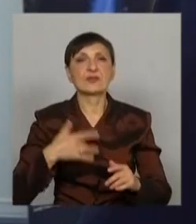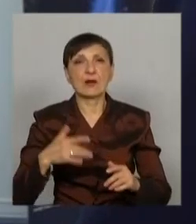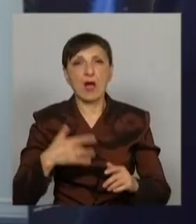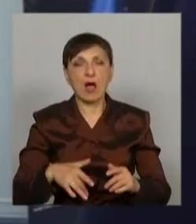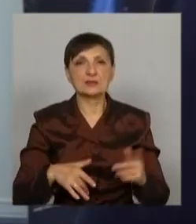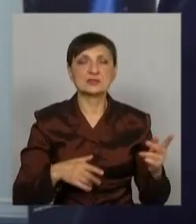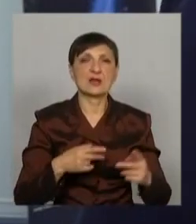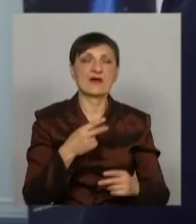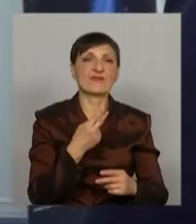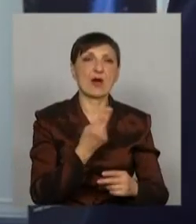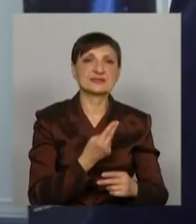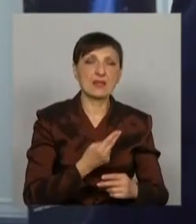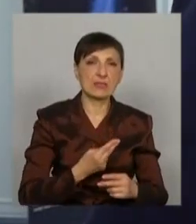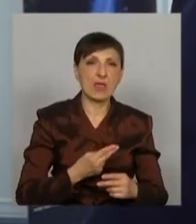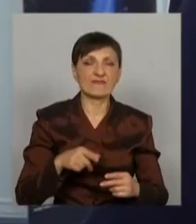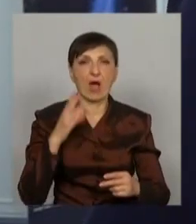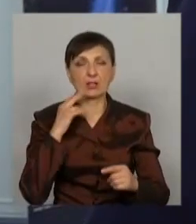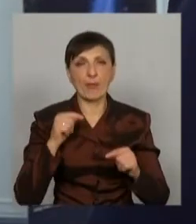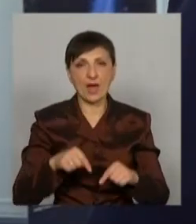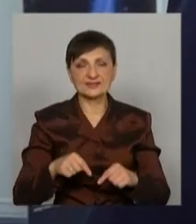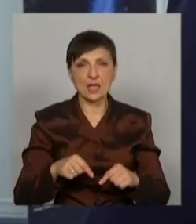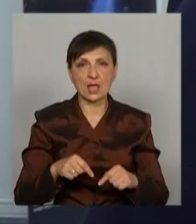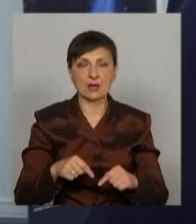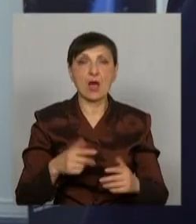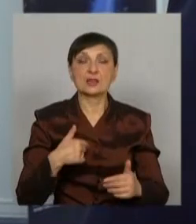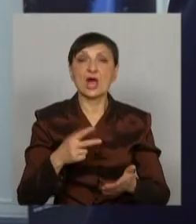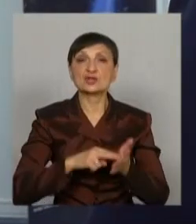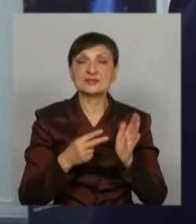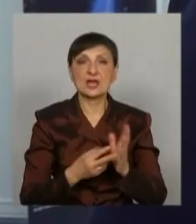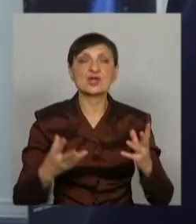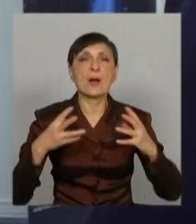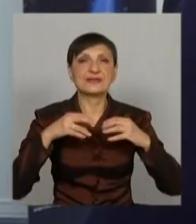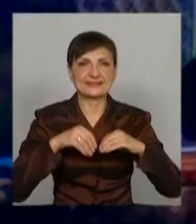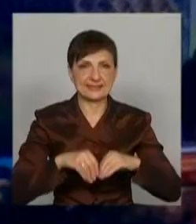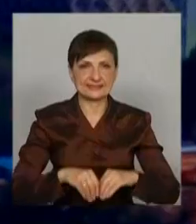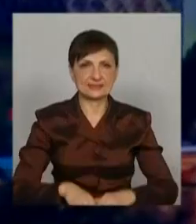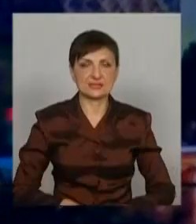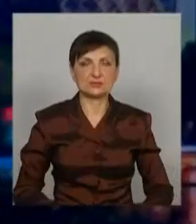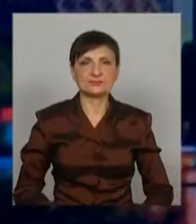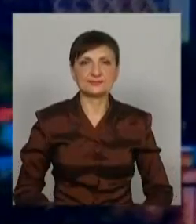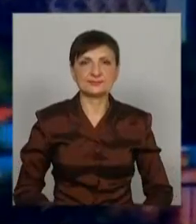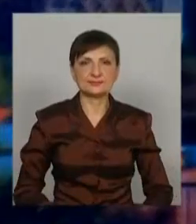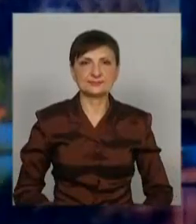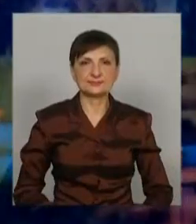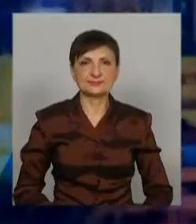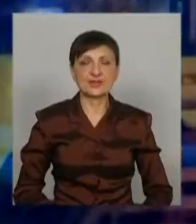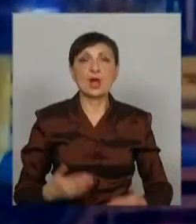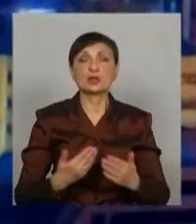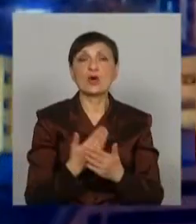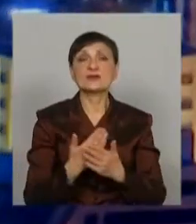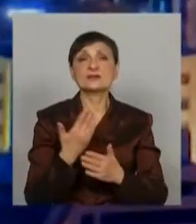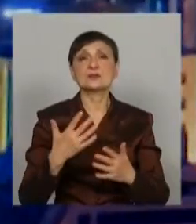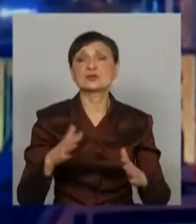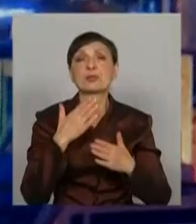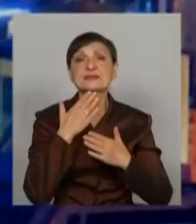восстание треть развивается в алмате и вот наша задача объединить их всех это был последний материал